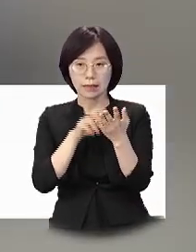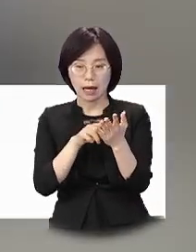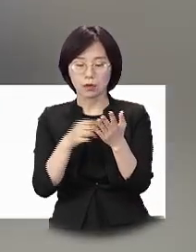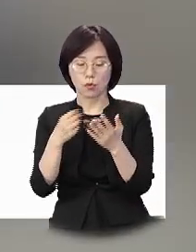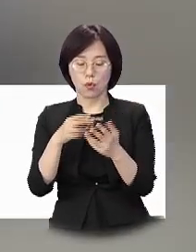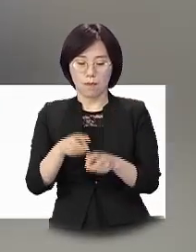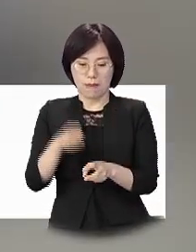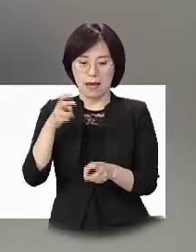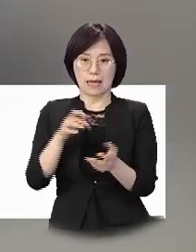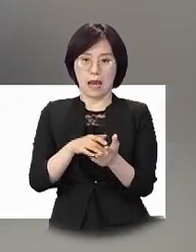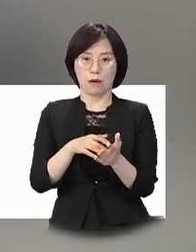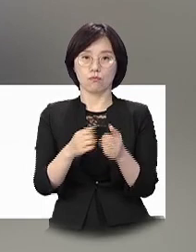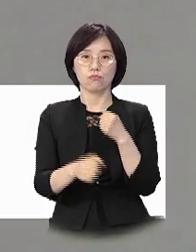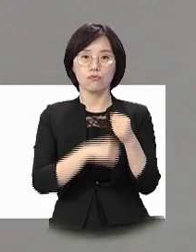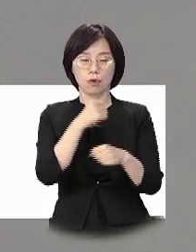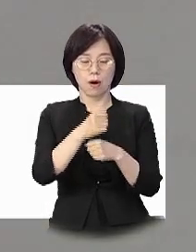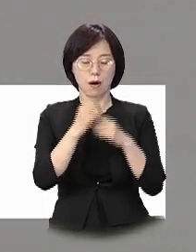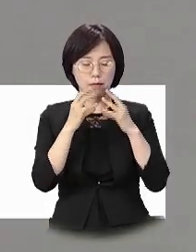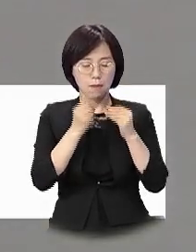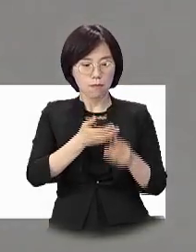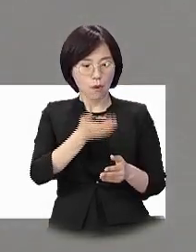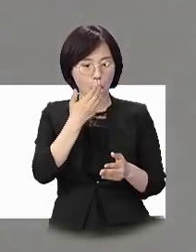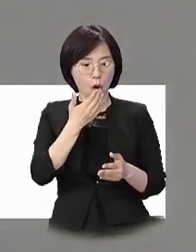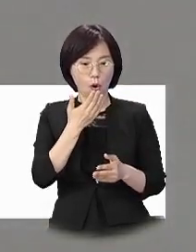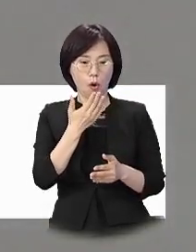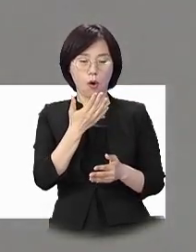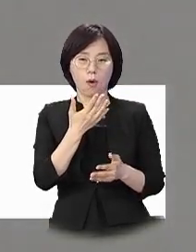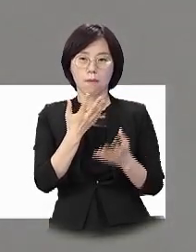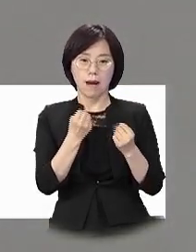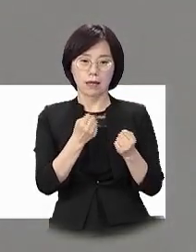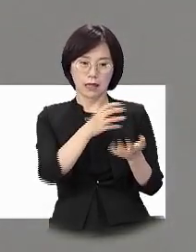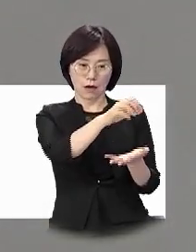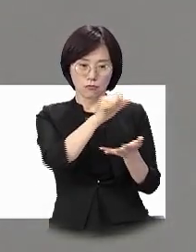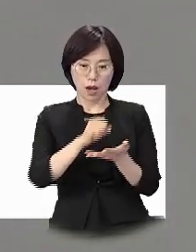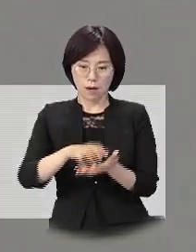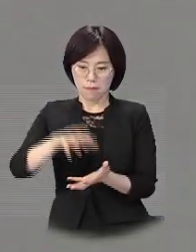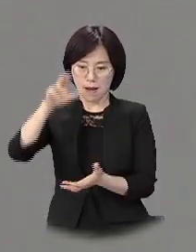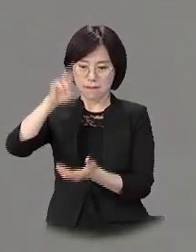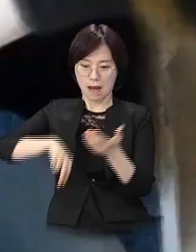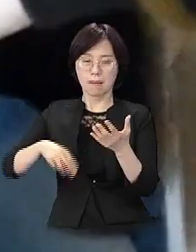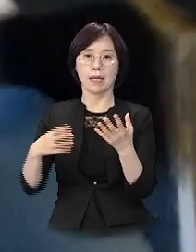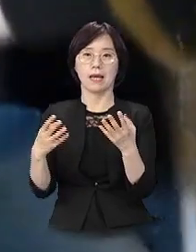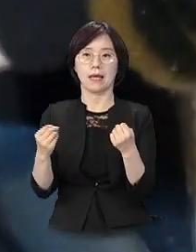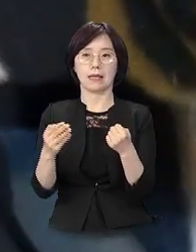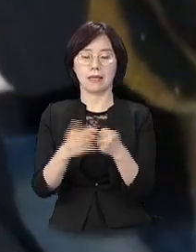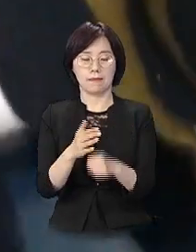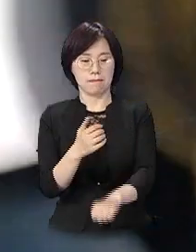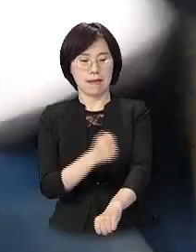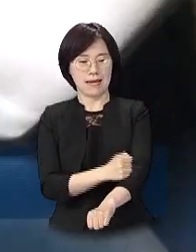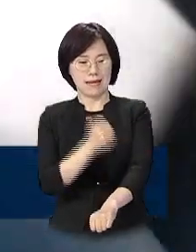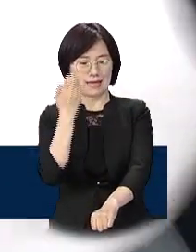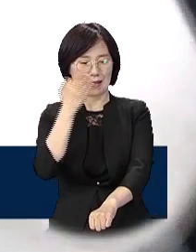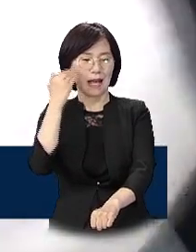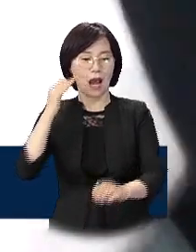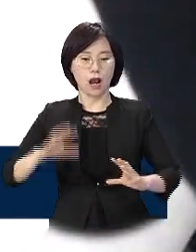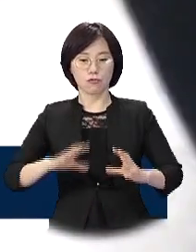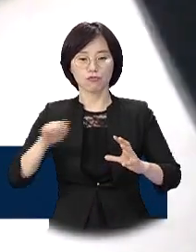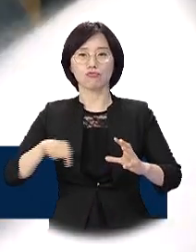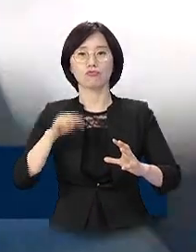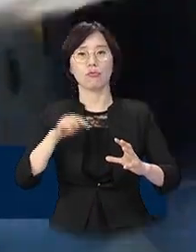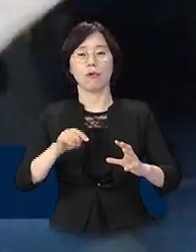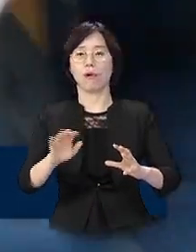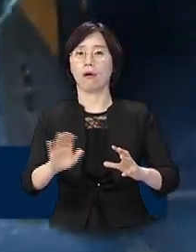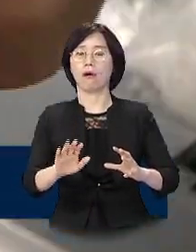의약품이지만 무분별하게 복용하고 또 대량으로 처방받아 대파는 사례도 많습니다. 마약 청정국 지위를 잃은